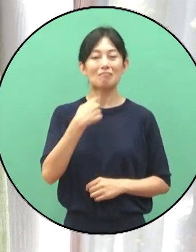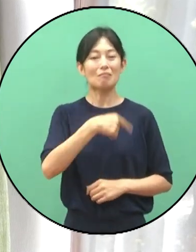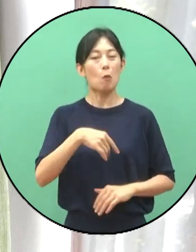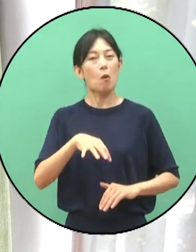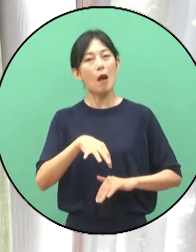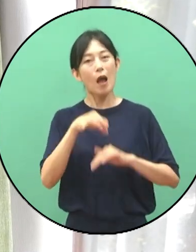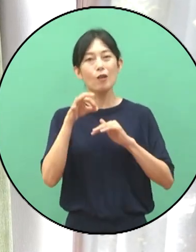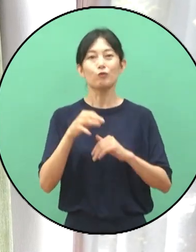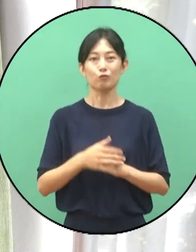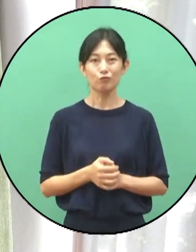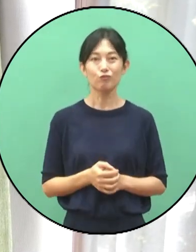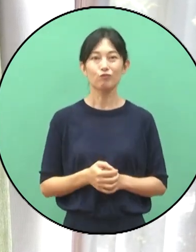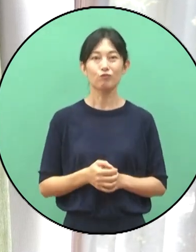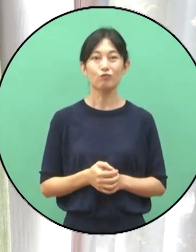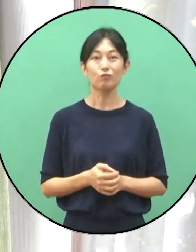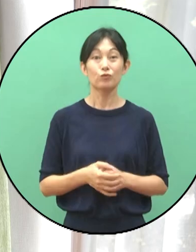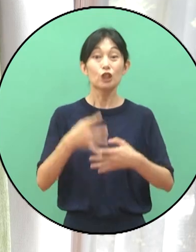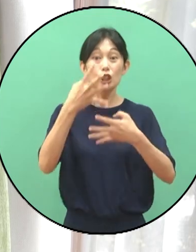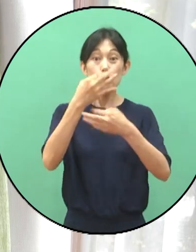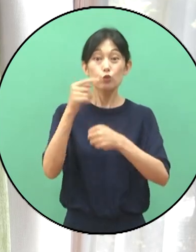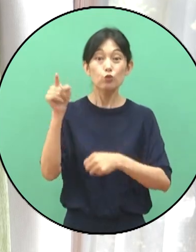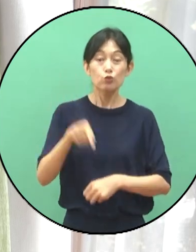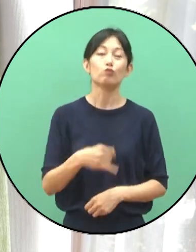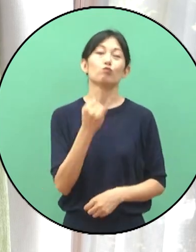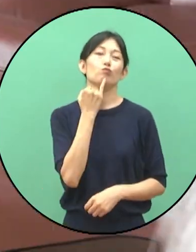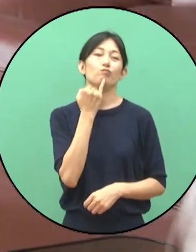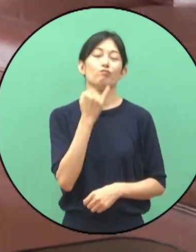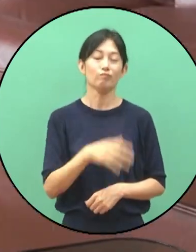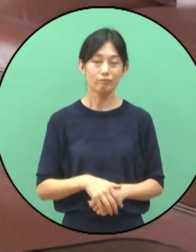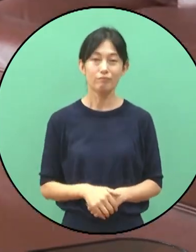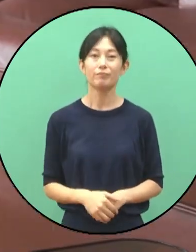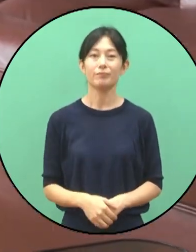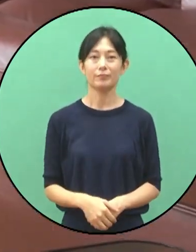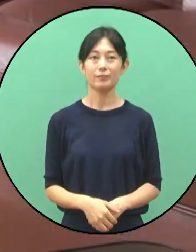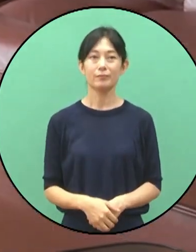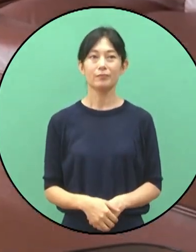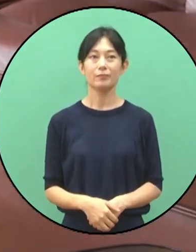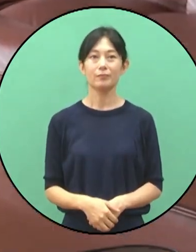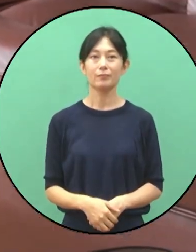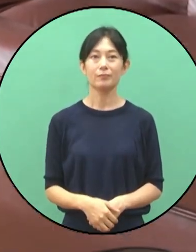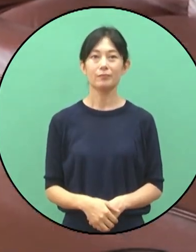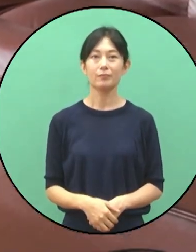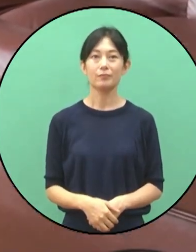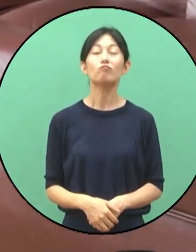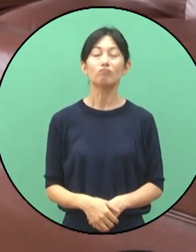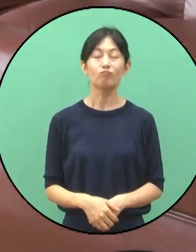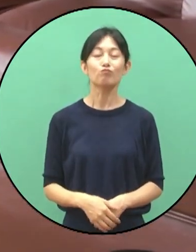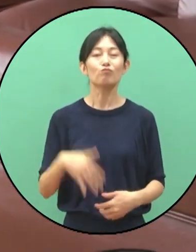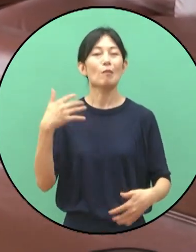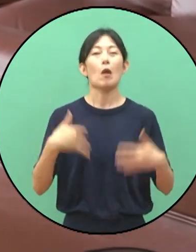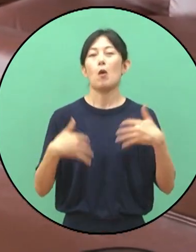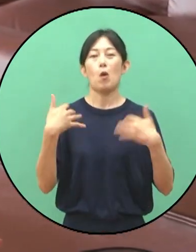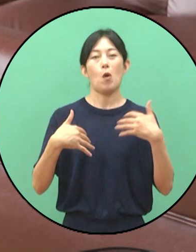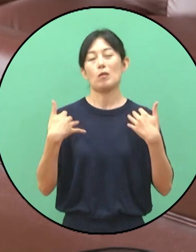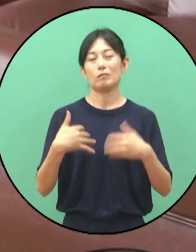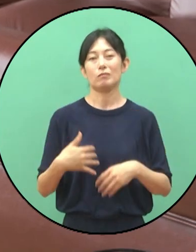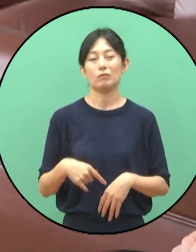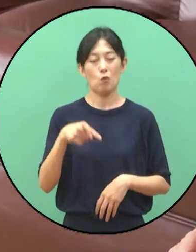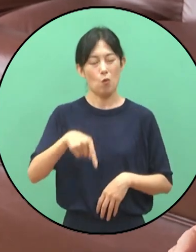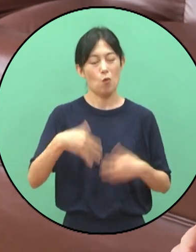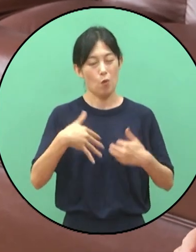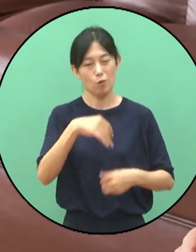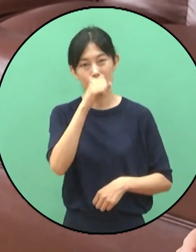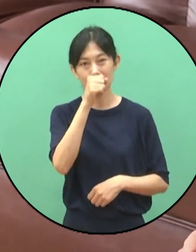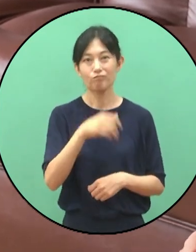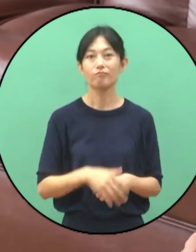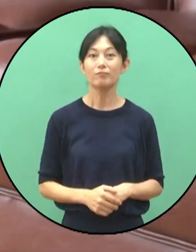し、いつでも来られるし、 楽しみ楽しみ、これが本当の楽しみ。 お願い